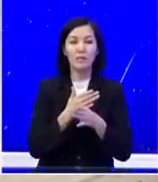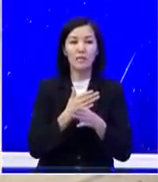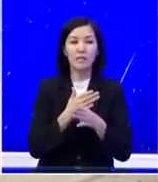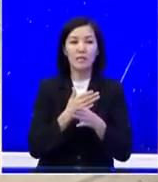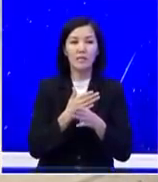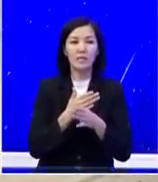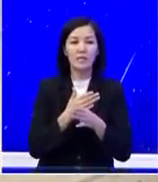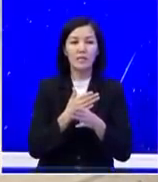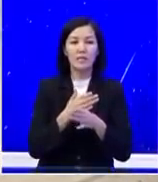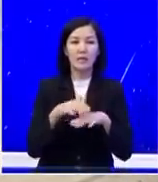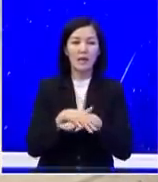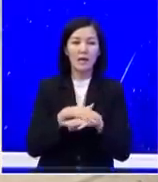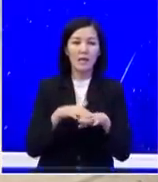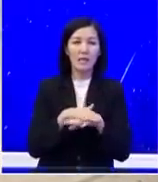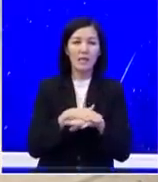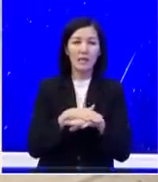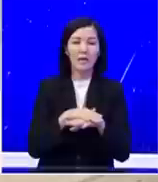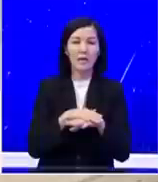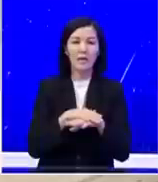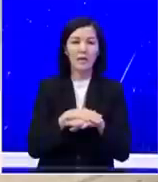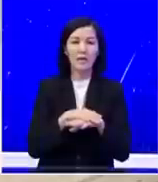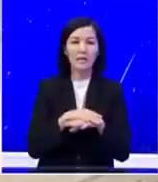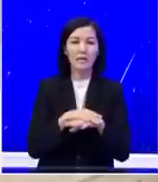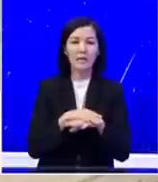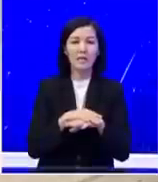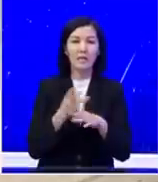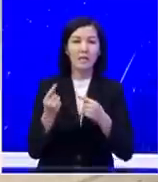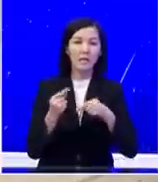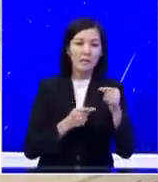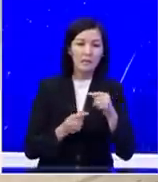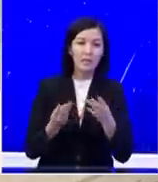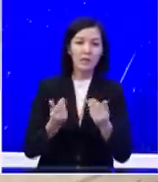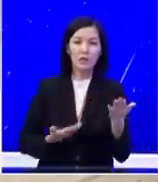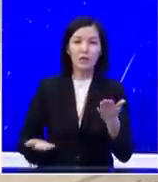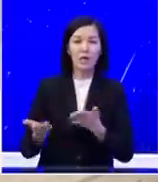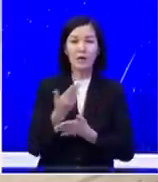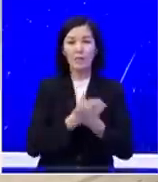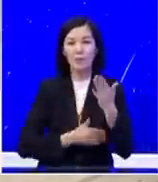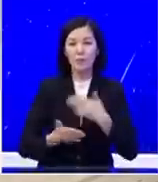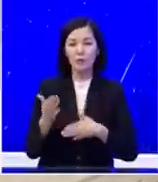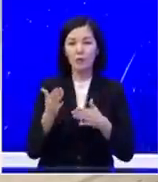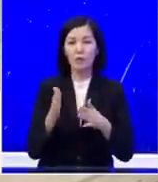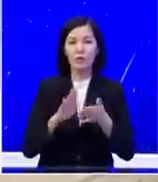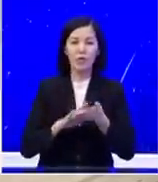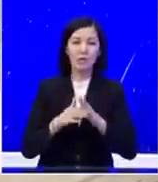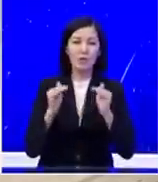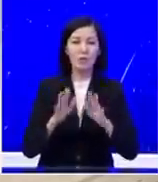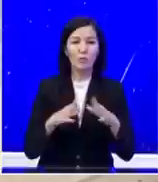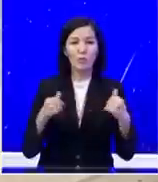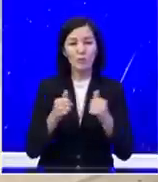осындай халықтан, меценаттардан келген көмекті мүмкіндігі шектеулі немесе өмірлік қиын жағдайда қалған